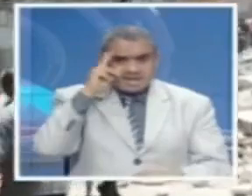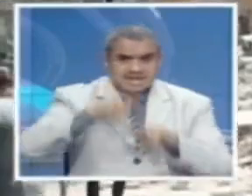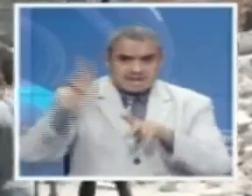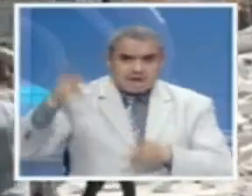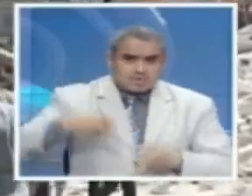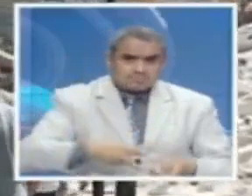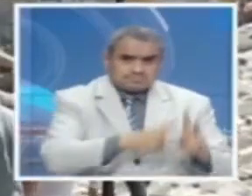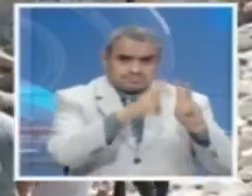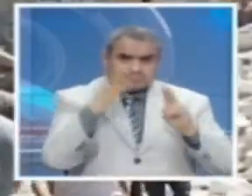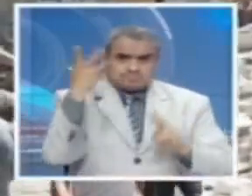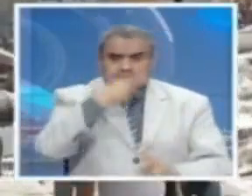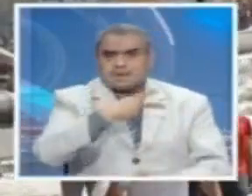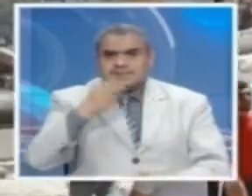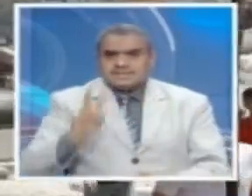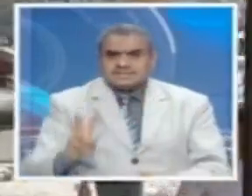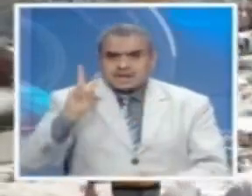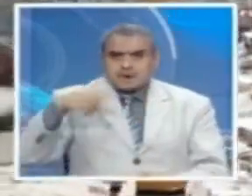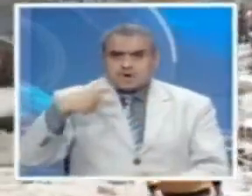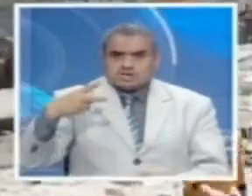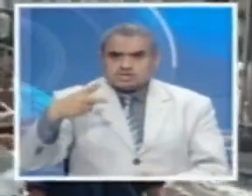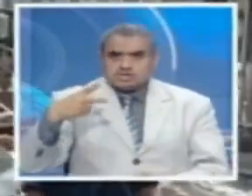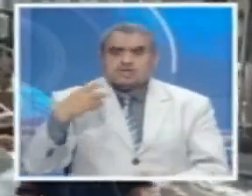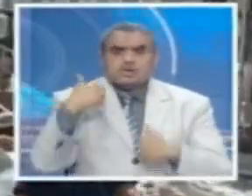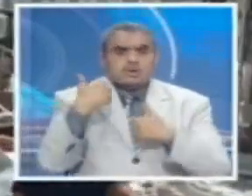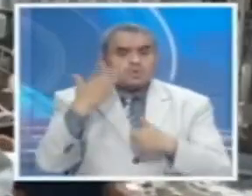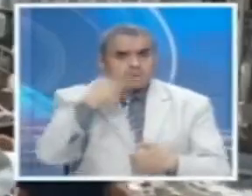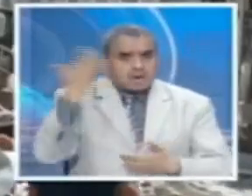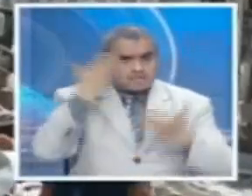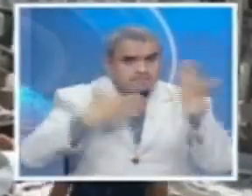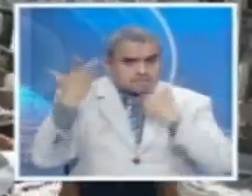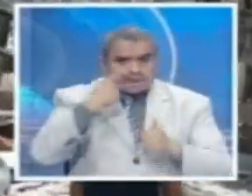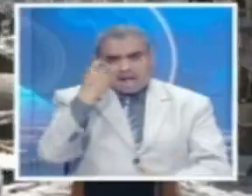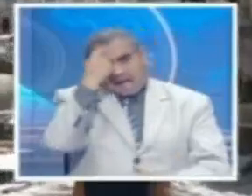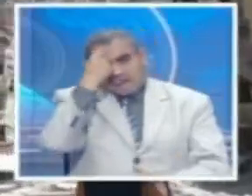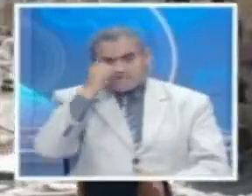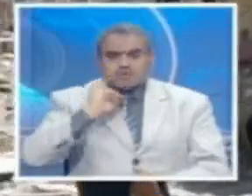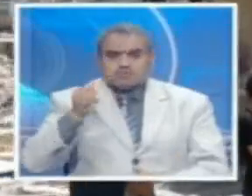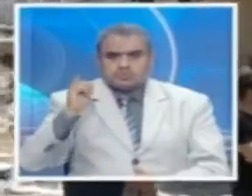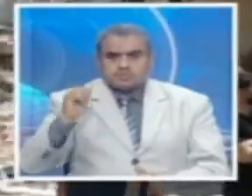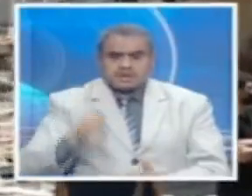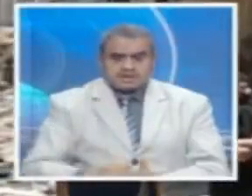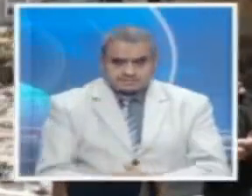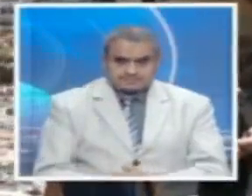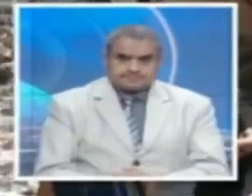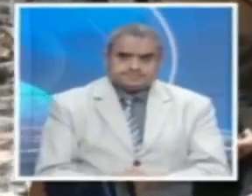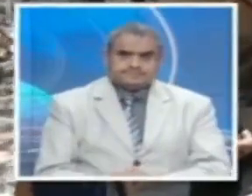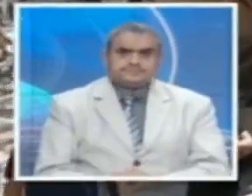على غزة إلى 227 فضلا عن 1500 مصاب.